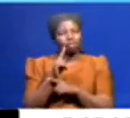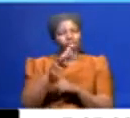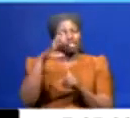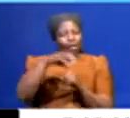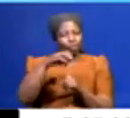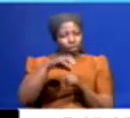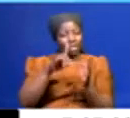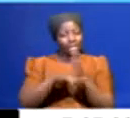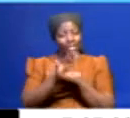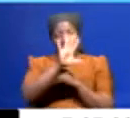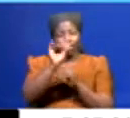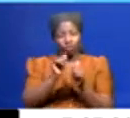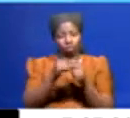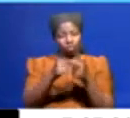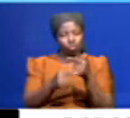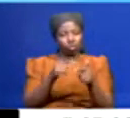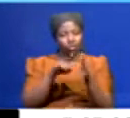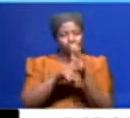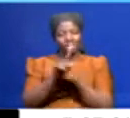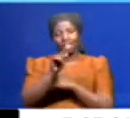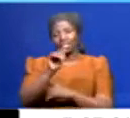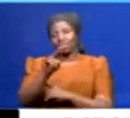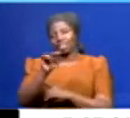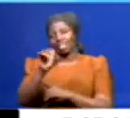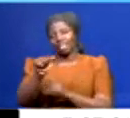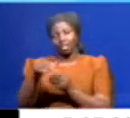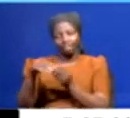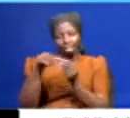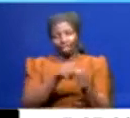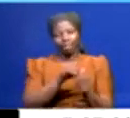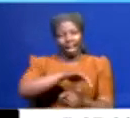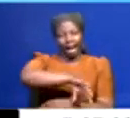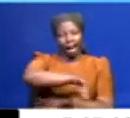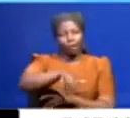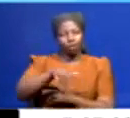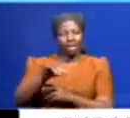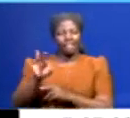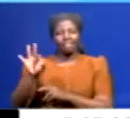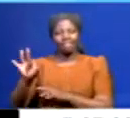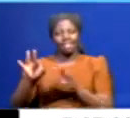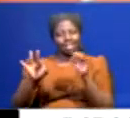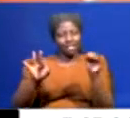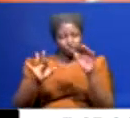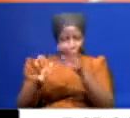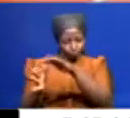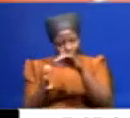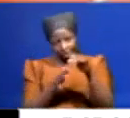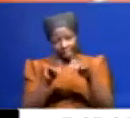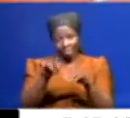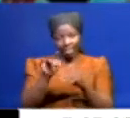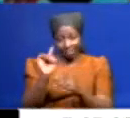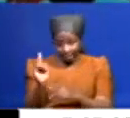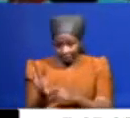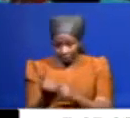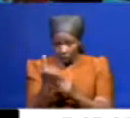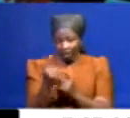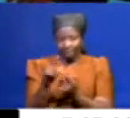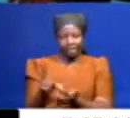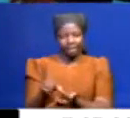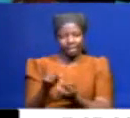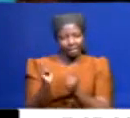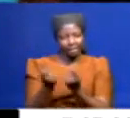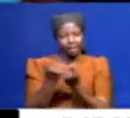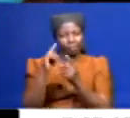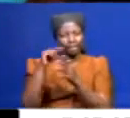nchini Tunisia baada ya kuishinda Nyong ya Cameroon seti 3-0. Timu hiyo sasa ni timu ya pekee ya Kenya ambayo imesalia